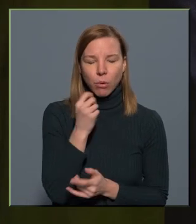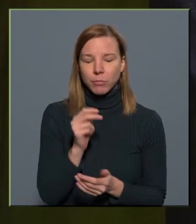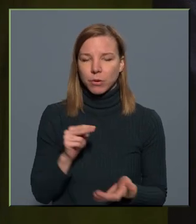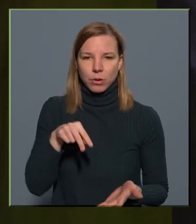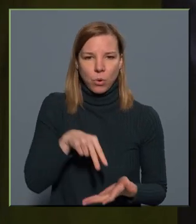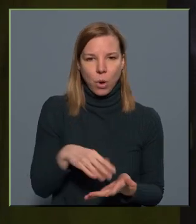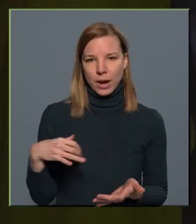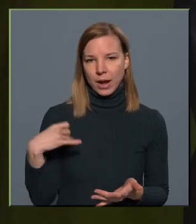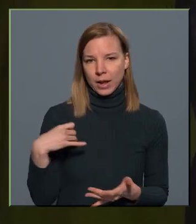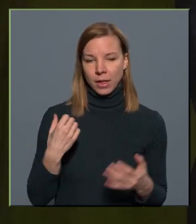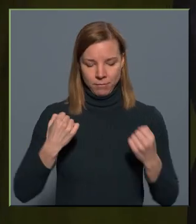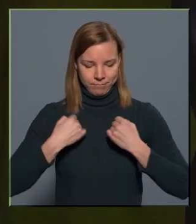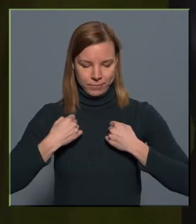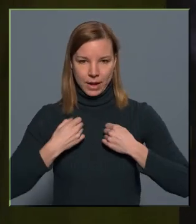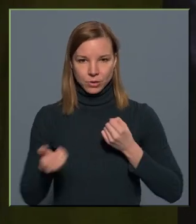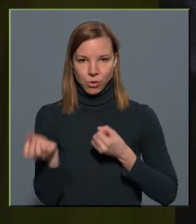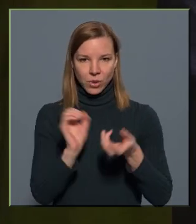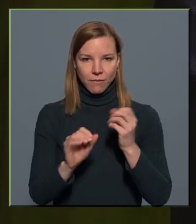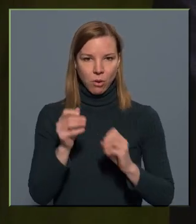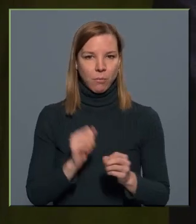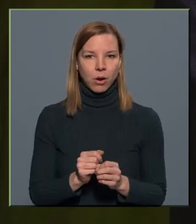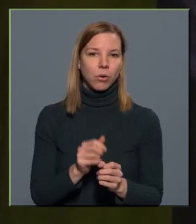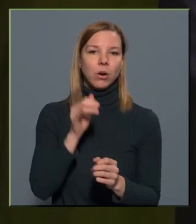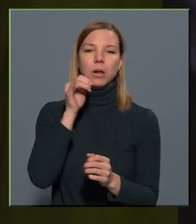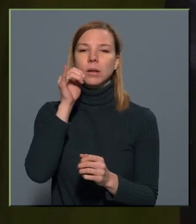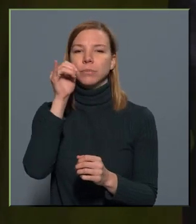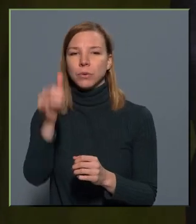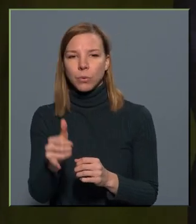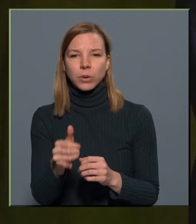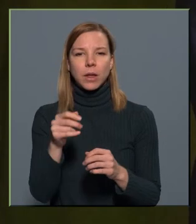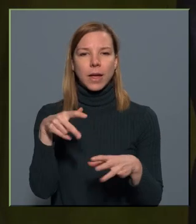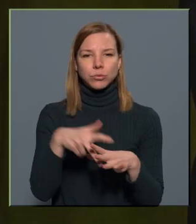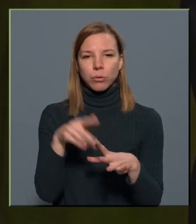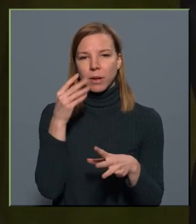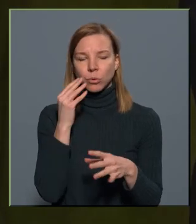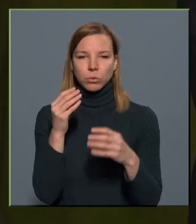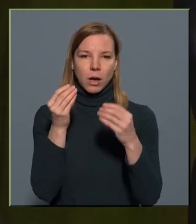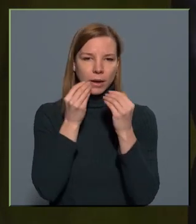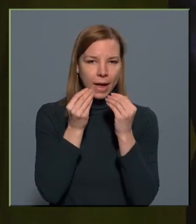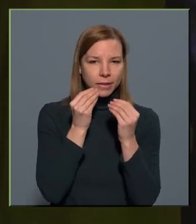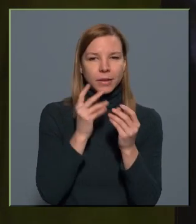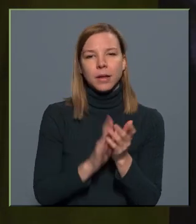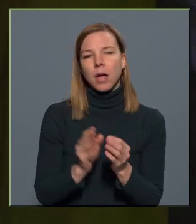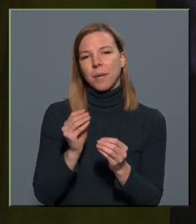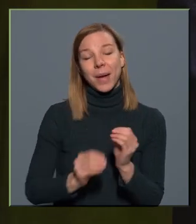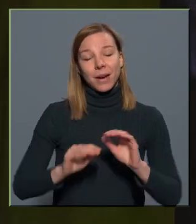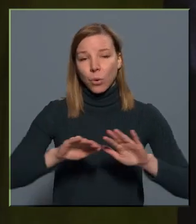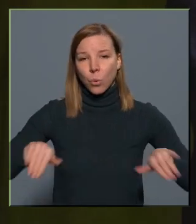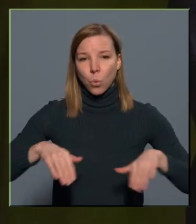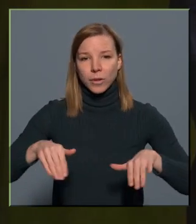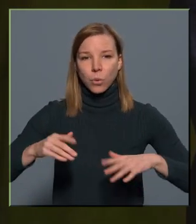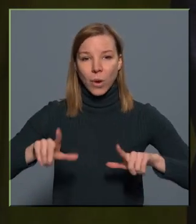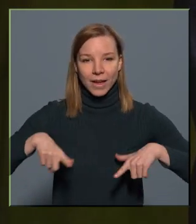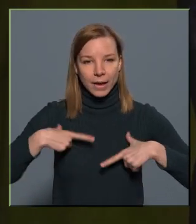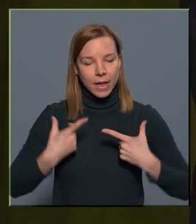becsúsztatva, amikor utaznak, akkor közben tudjanak enni, hiszen az úszó lét azért az egy elég meredek